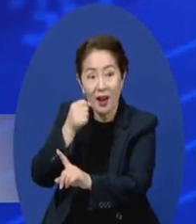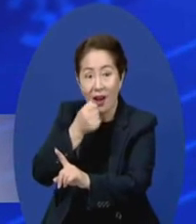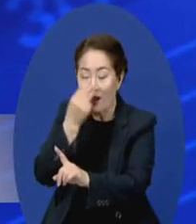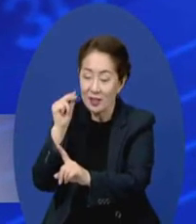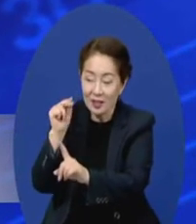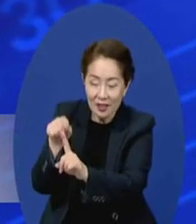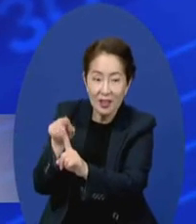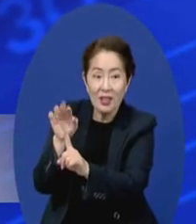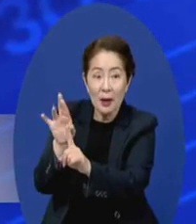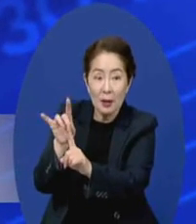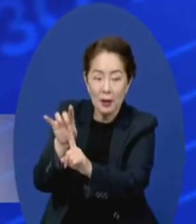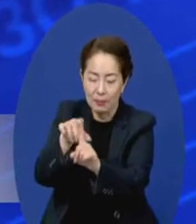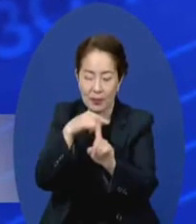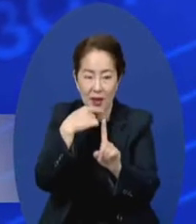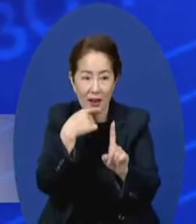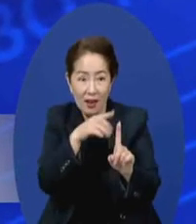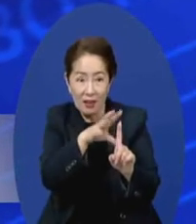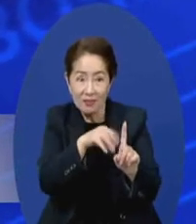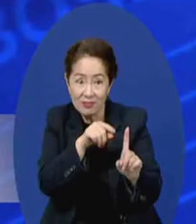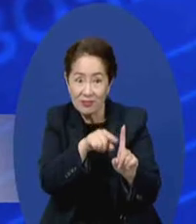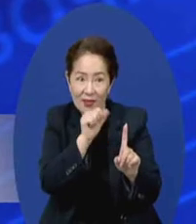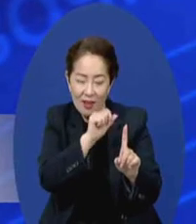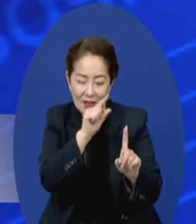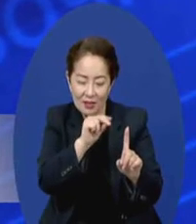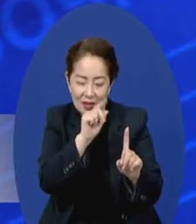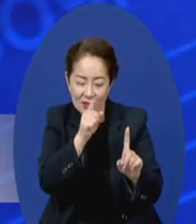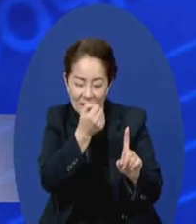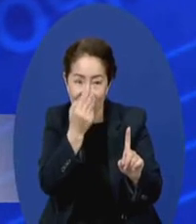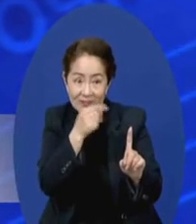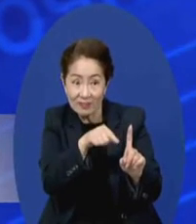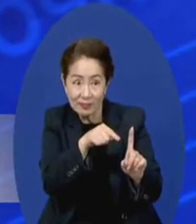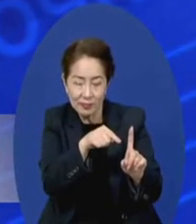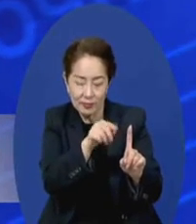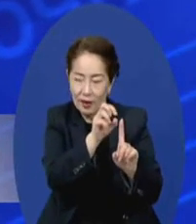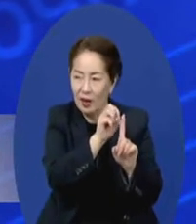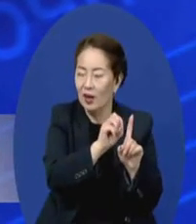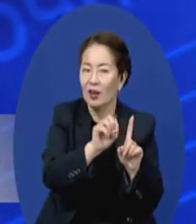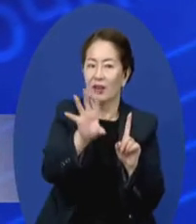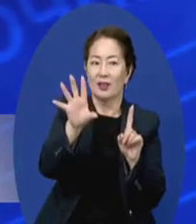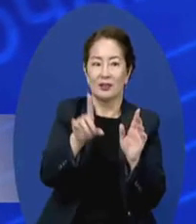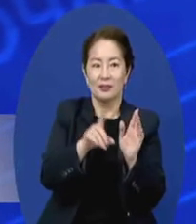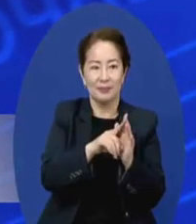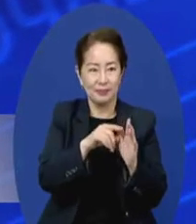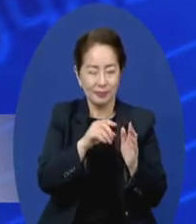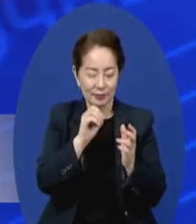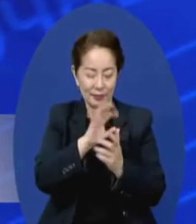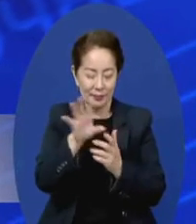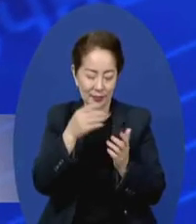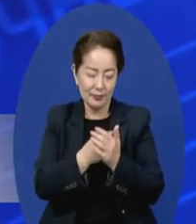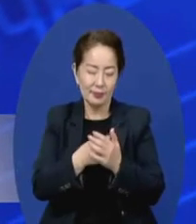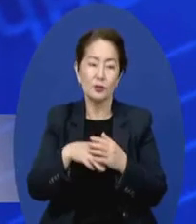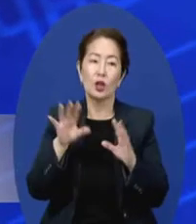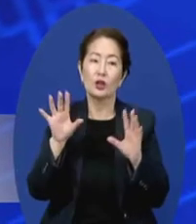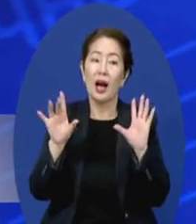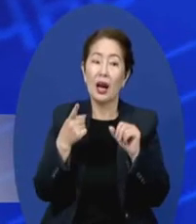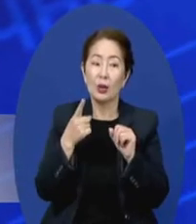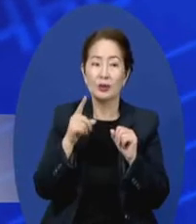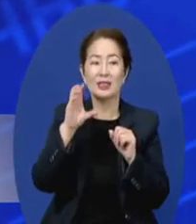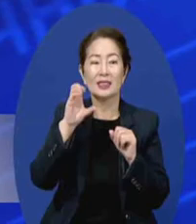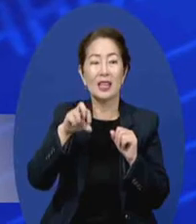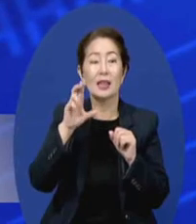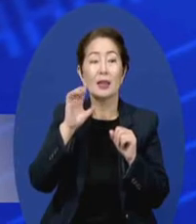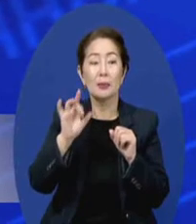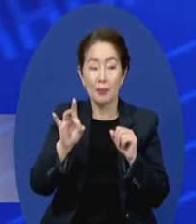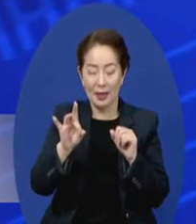хүмүүс дурсагддаг. Тийм учраас ямар зан чанар чинь таны гэрэл байлгадаг юм бэ гэдгийг 11 салбарын